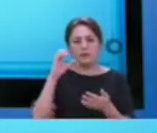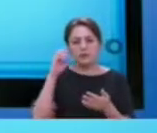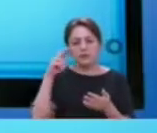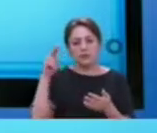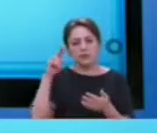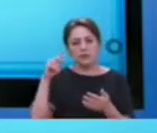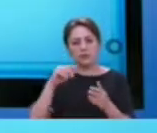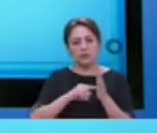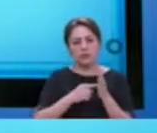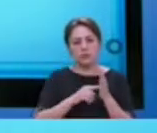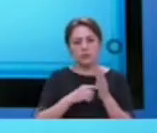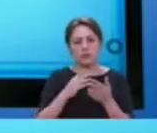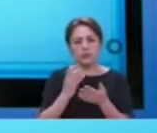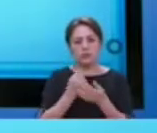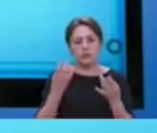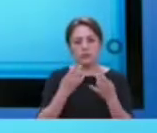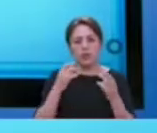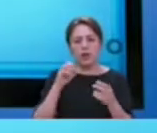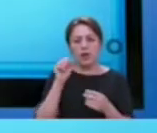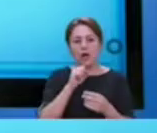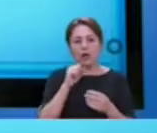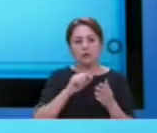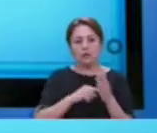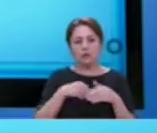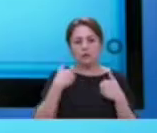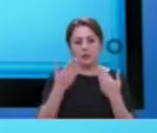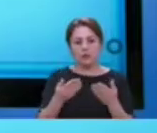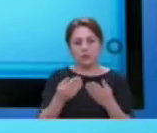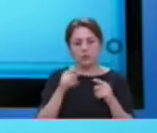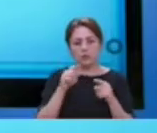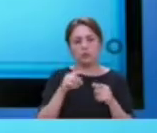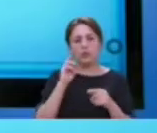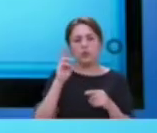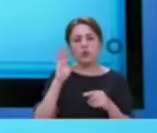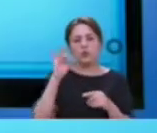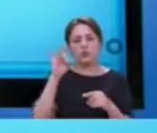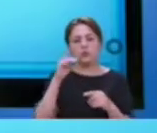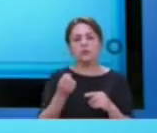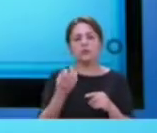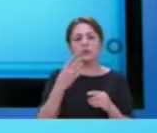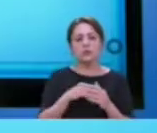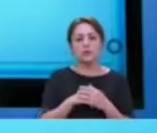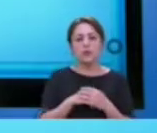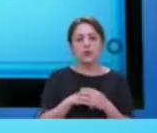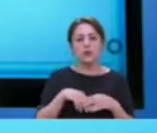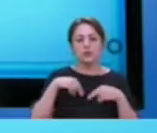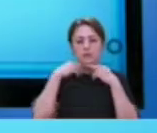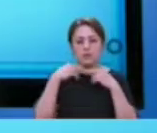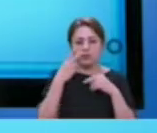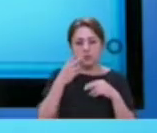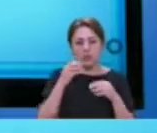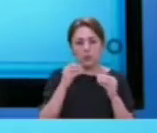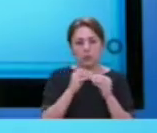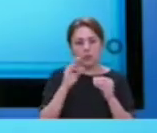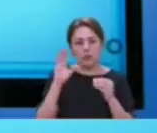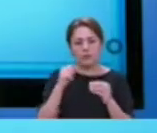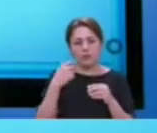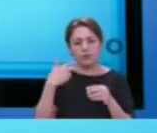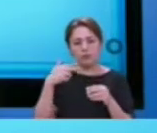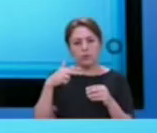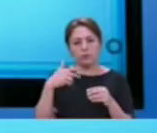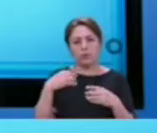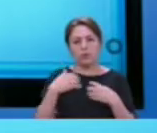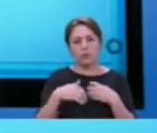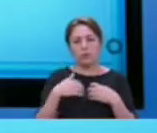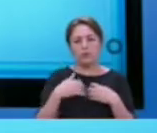koordinatalarini toping. Mana A nuqta berildi. Uning koordinatasi necha? E'tibor bering, 10 va 30